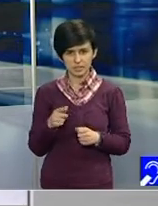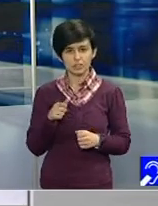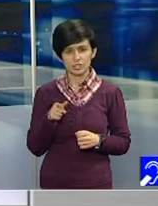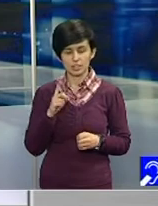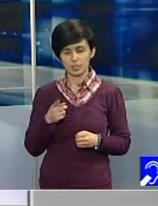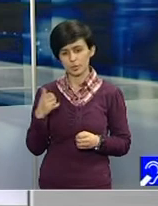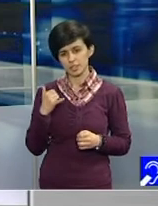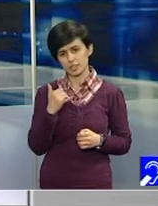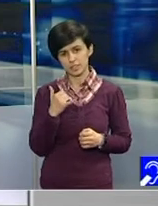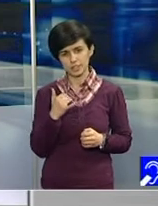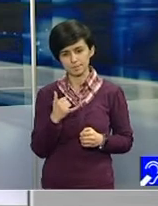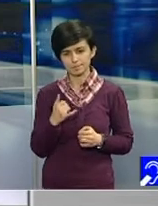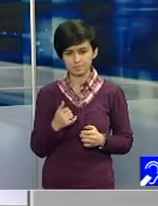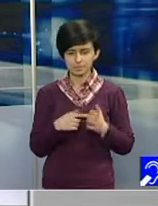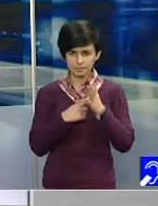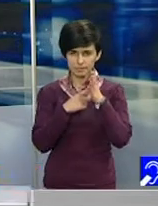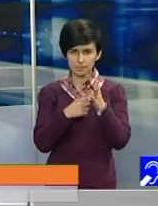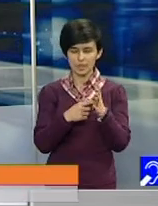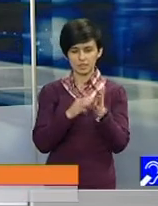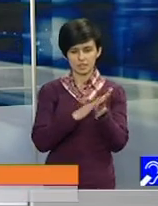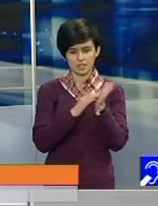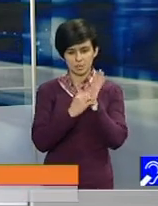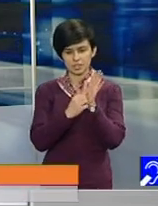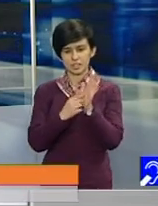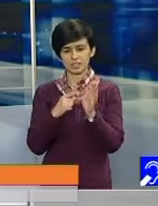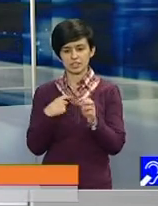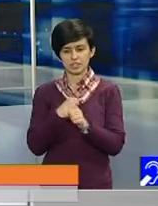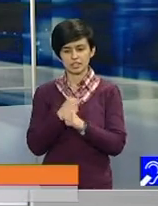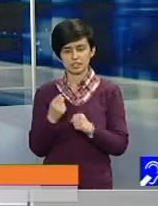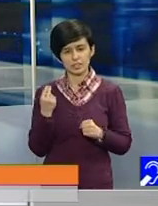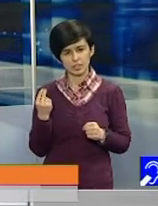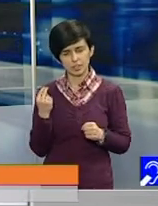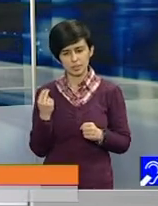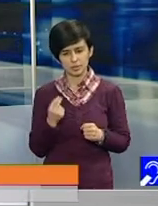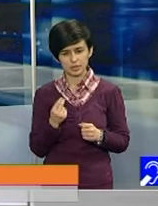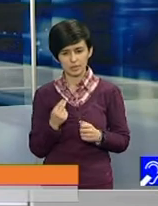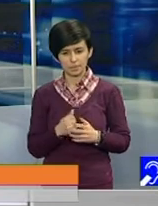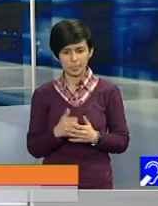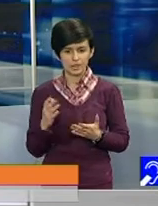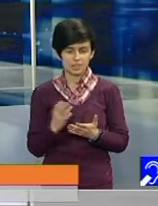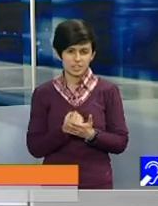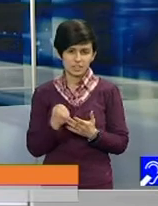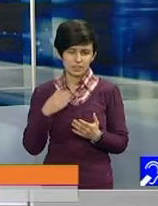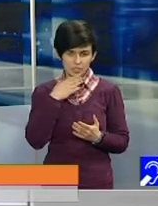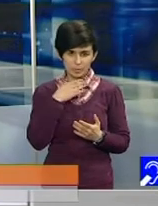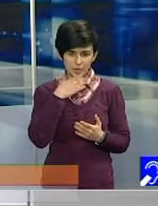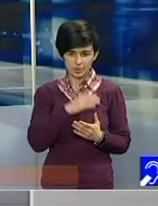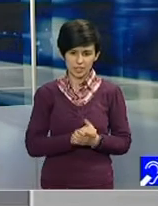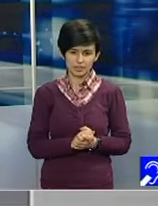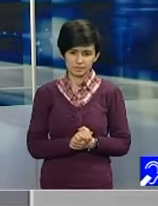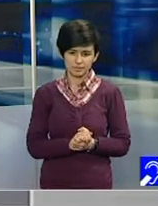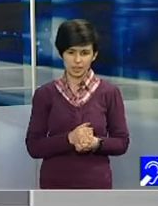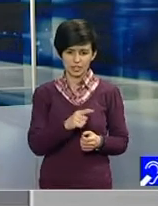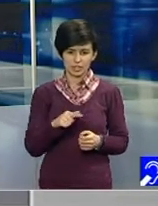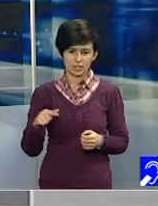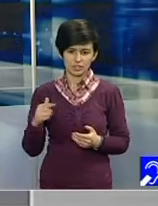buni și să ia premiile care sunt puse în joc, iar mai apoi să ne vedem cât mai des la alte evenimente. Și iată cum voi practic deveniți, nu doar